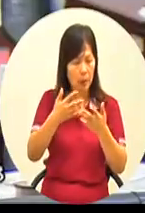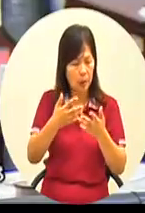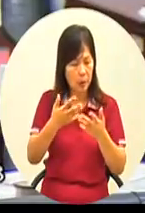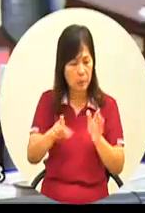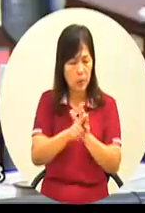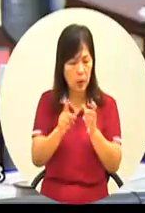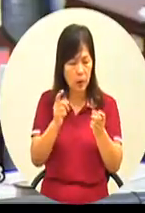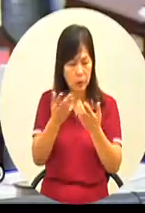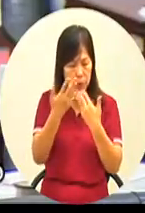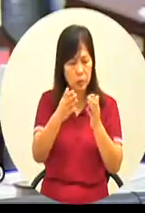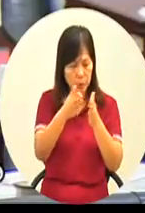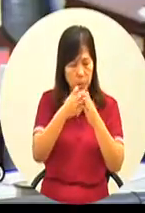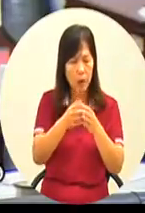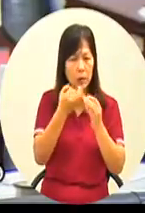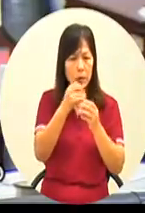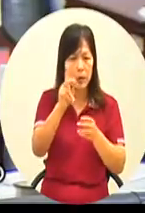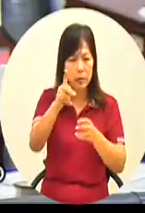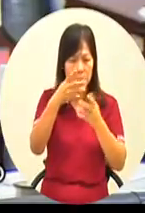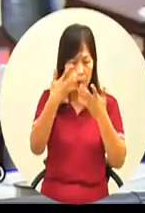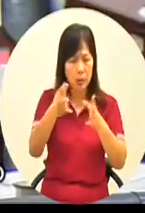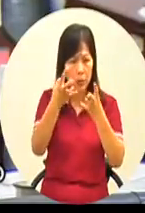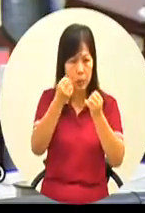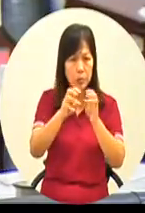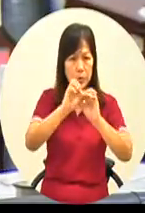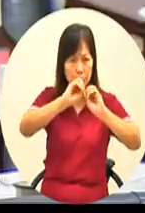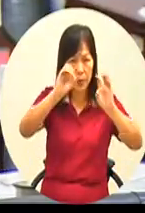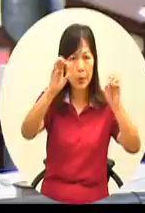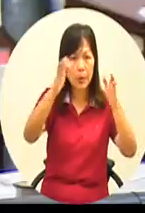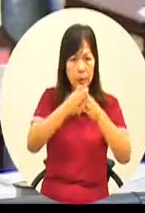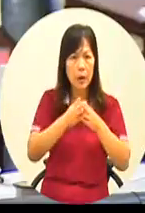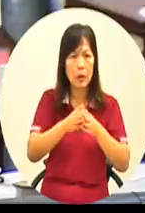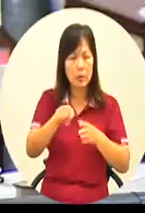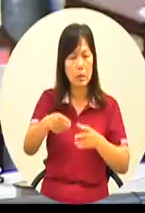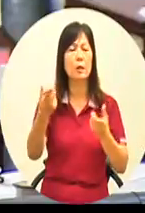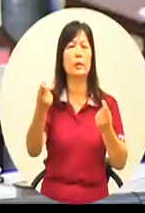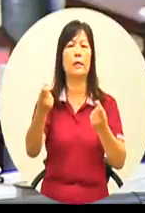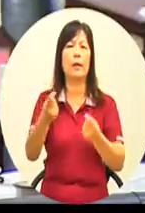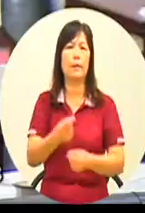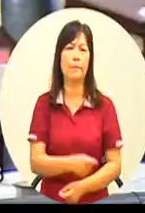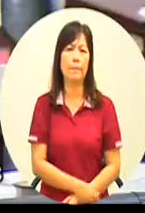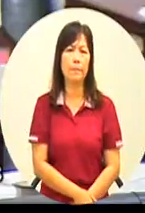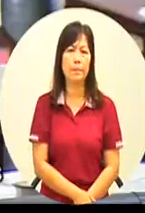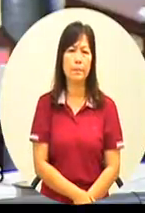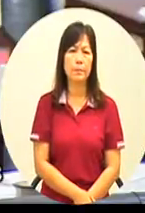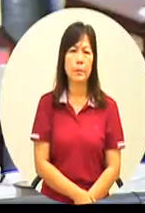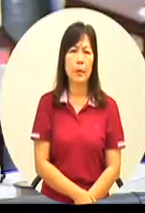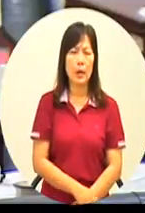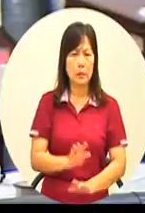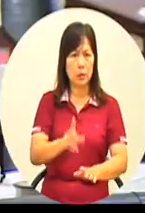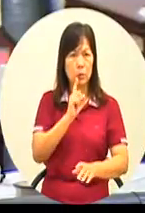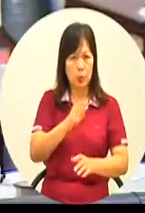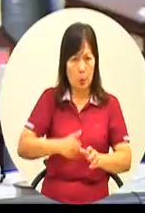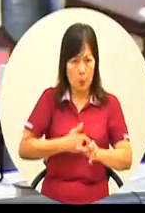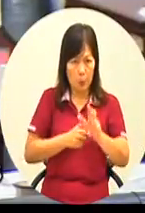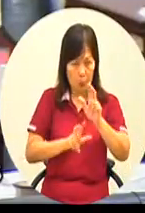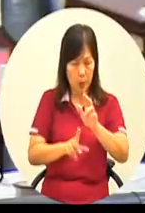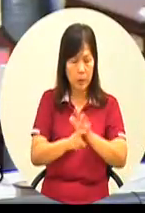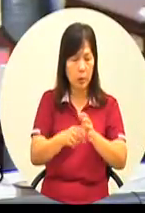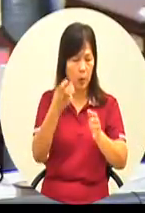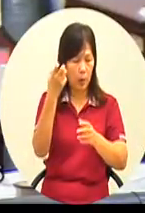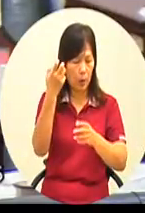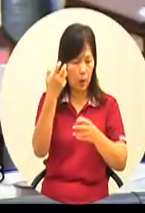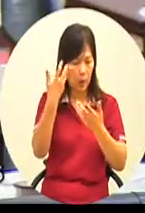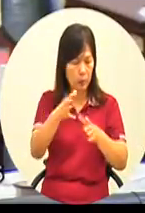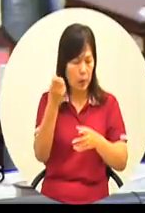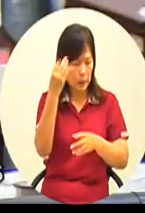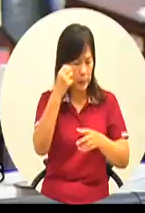楚明白的时候，你要透过很多的数据，那这个就是大数据的运用。其实今天坦白讲，很多先进的企业公司